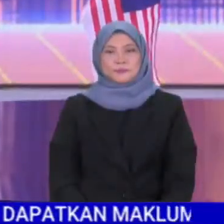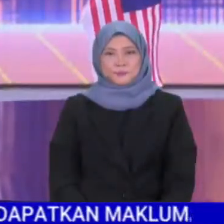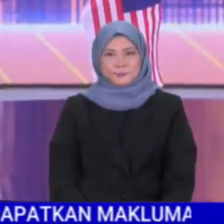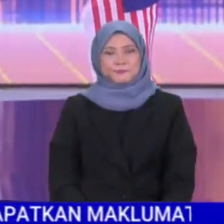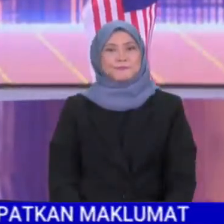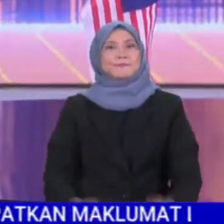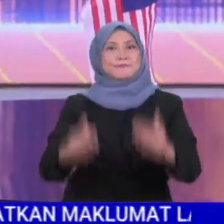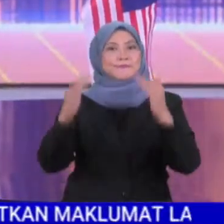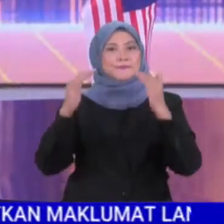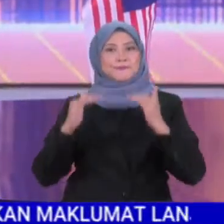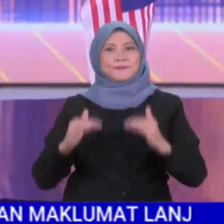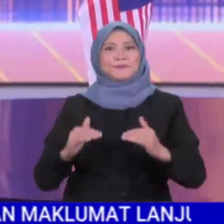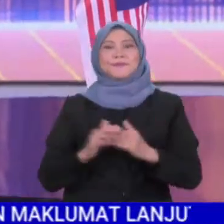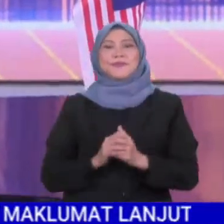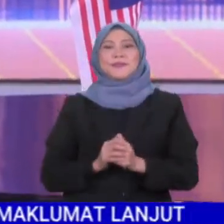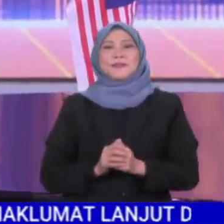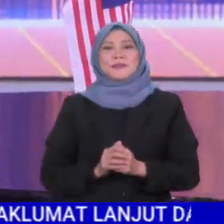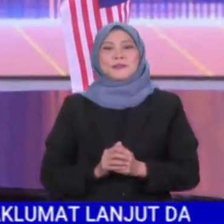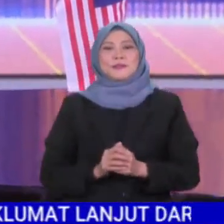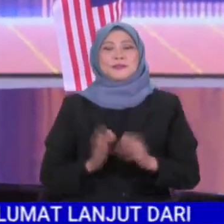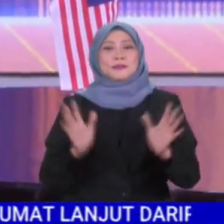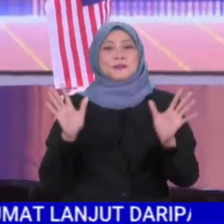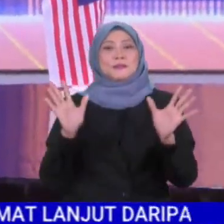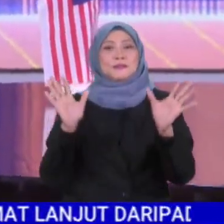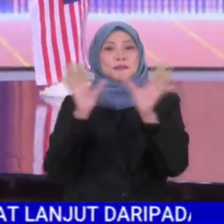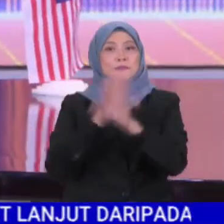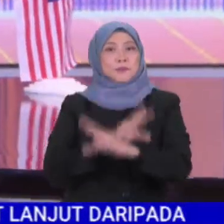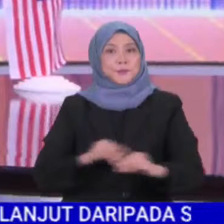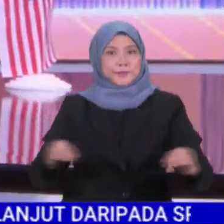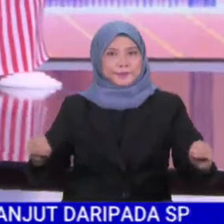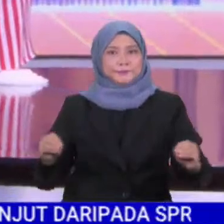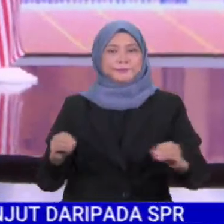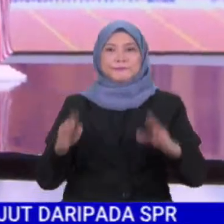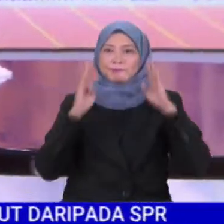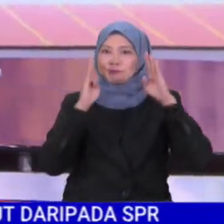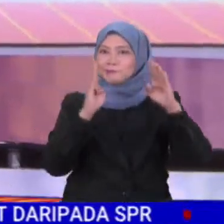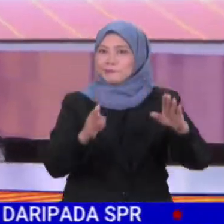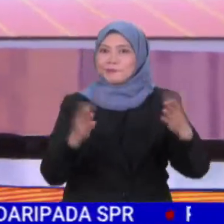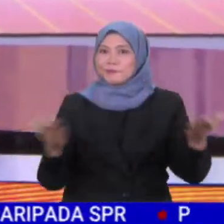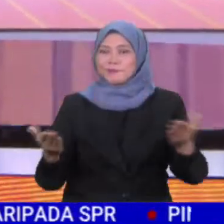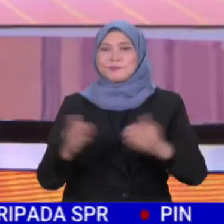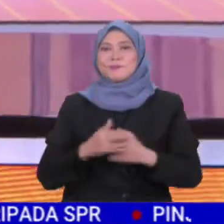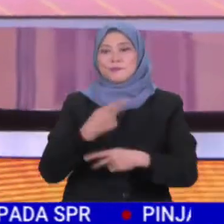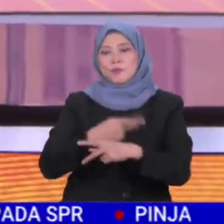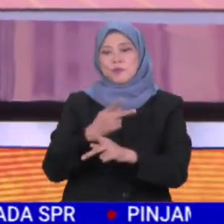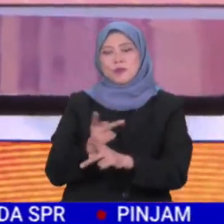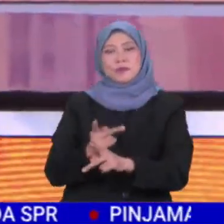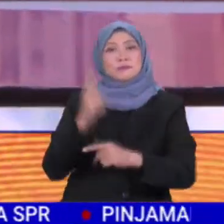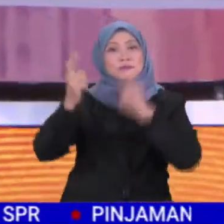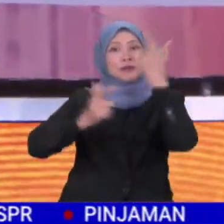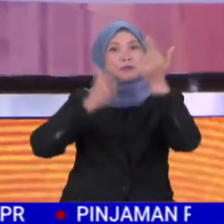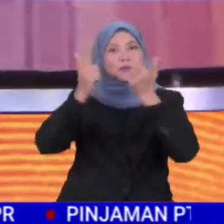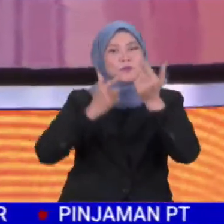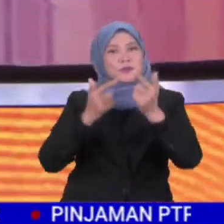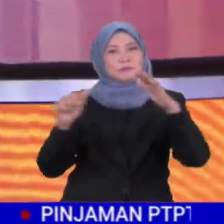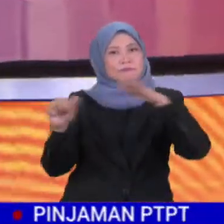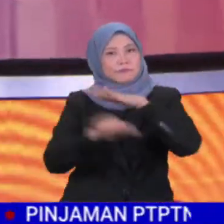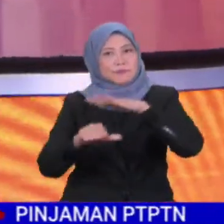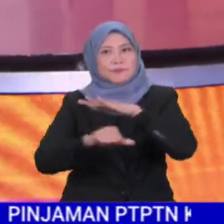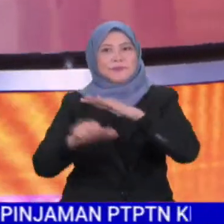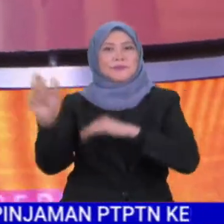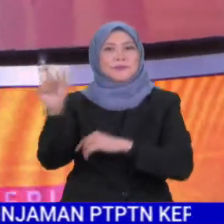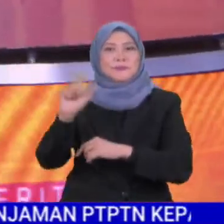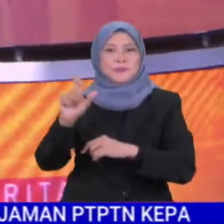Baiklah, seterusnya kita ke Bumi Kenyalang. Antara fokus dari Sarawak hari ini ialah mengenai produk pelancongan berasaskan agama.